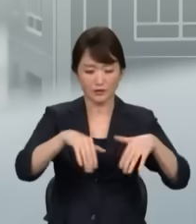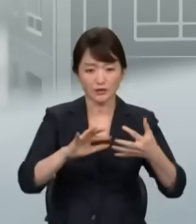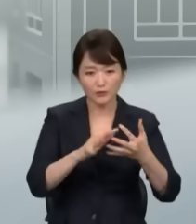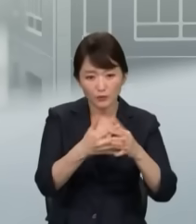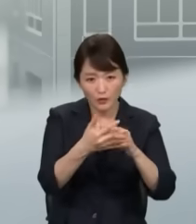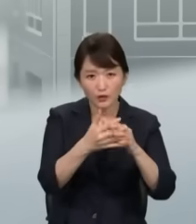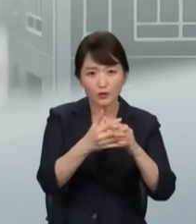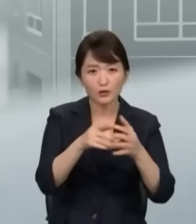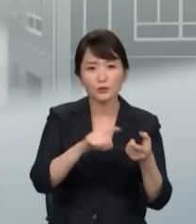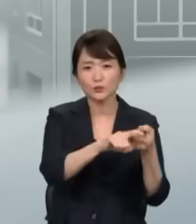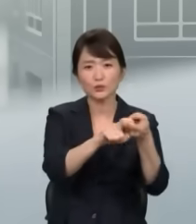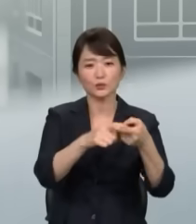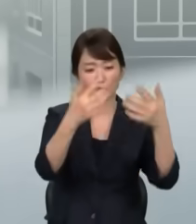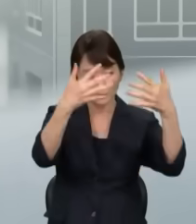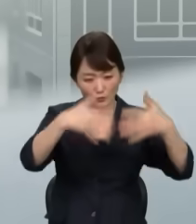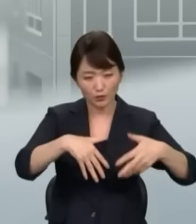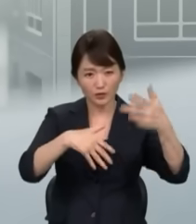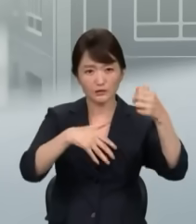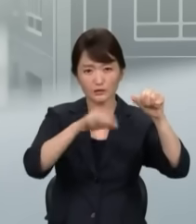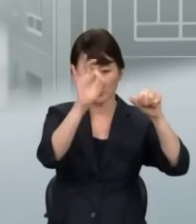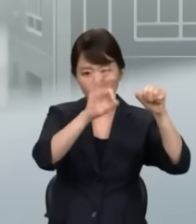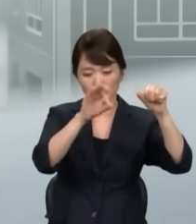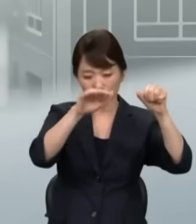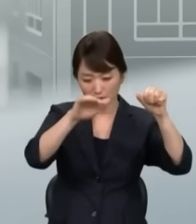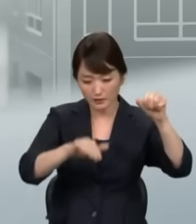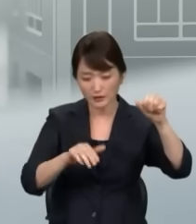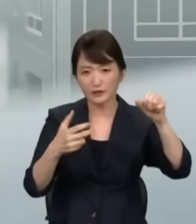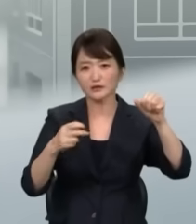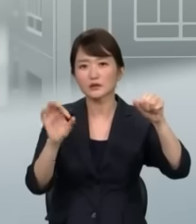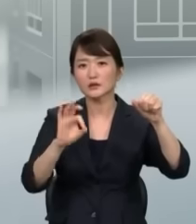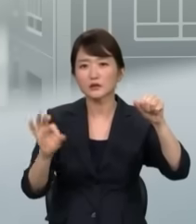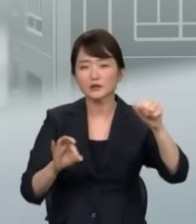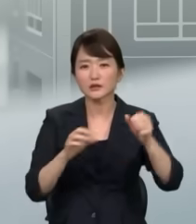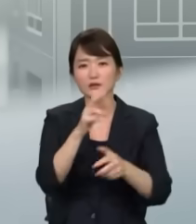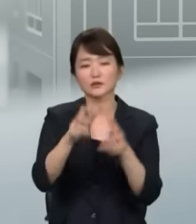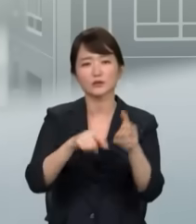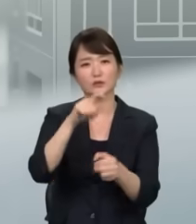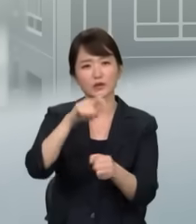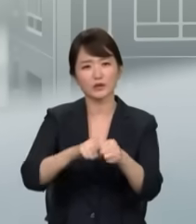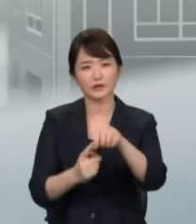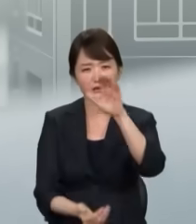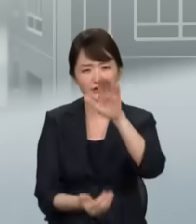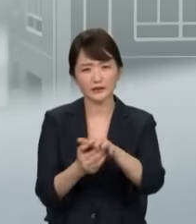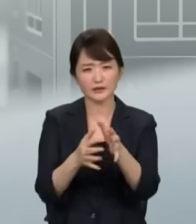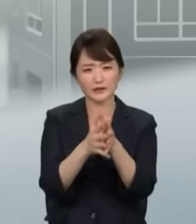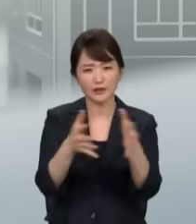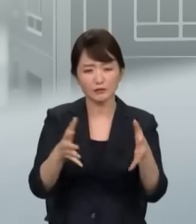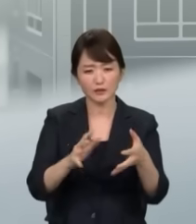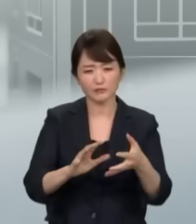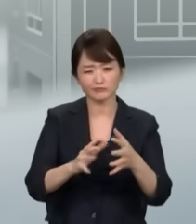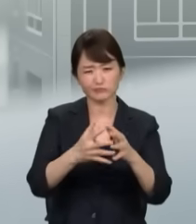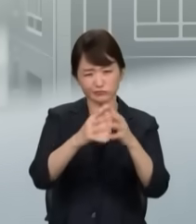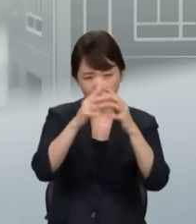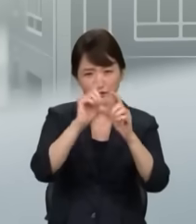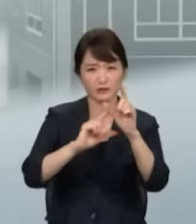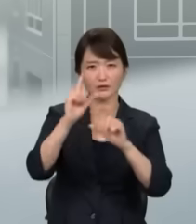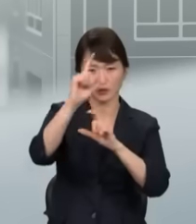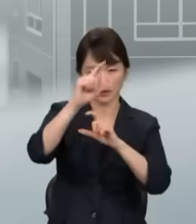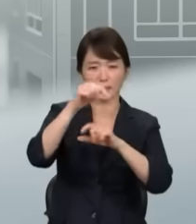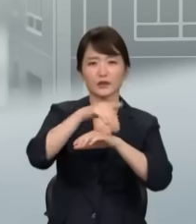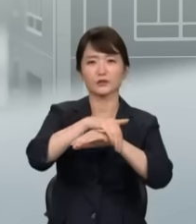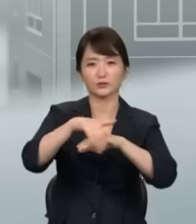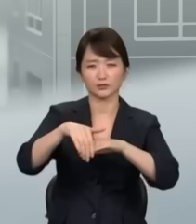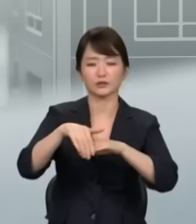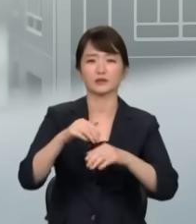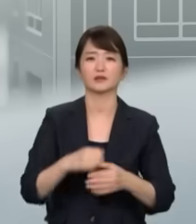요건을 75%에서 70%로 낮추고 사업성을 위해 최대 용적률은 30%씩 높입니다.